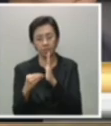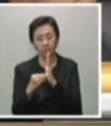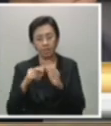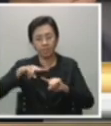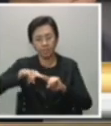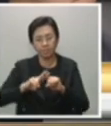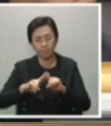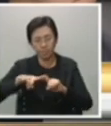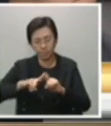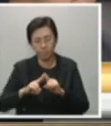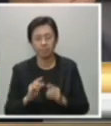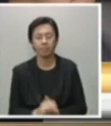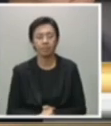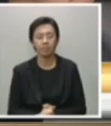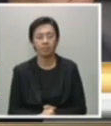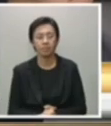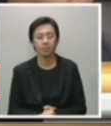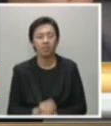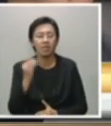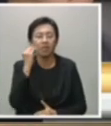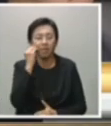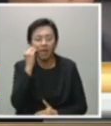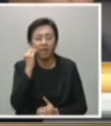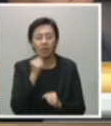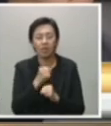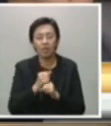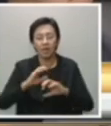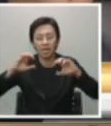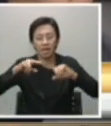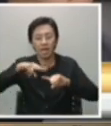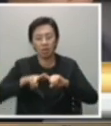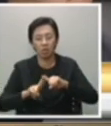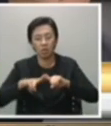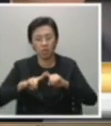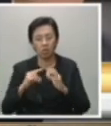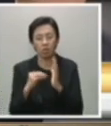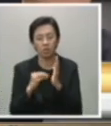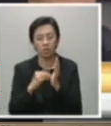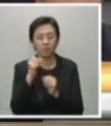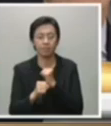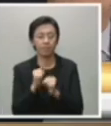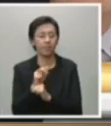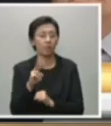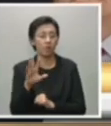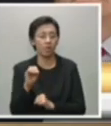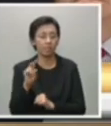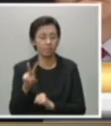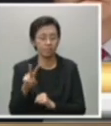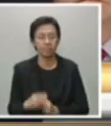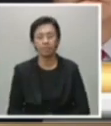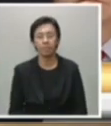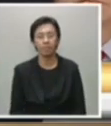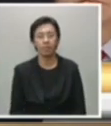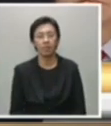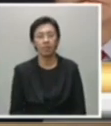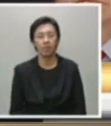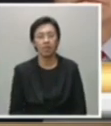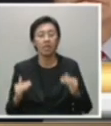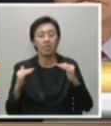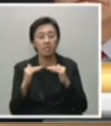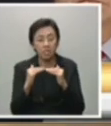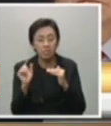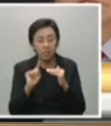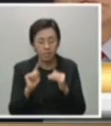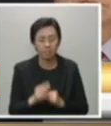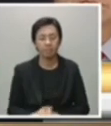ว่าด้วยการพักอาศัยในอาคารบ้านพักราชการและลูกจ้างในกทม.ปี 2552กำหนดสิทธิ์ในการพักอา